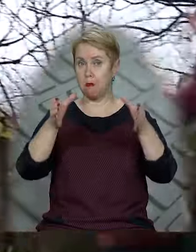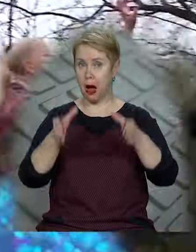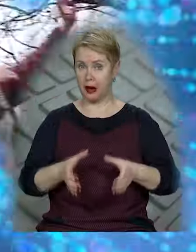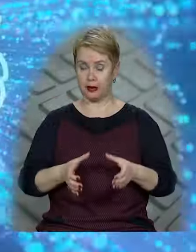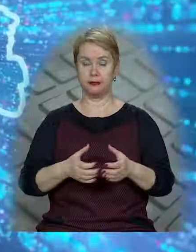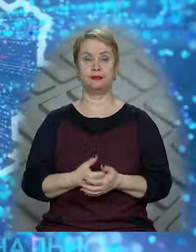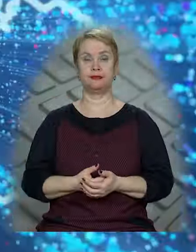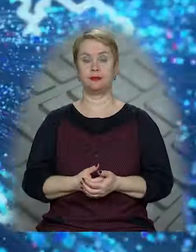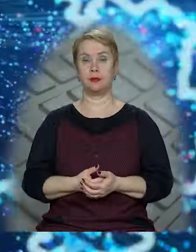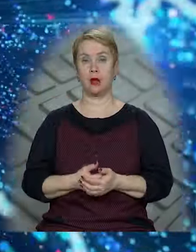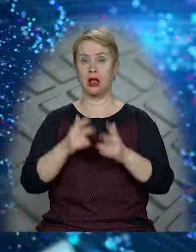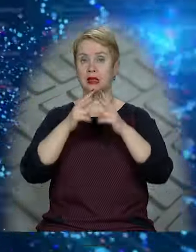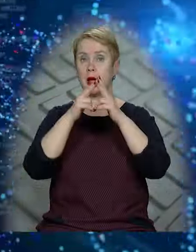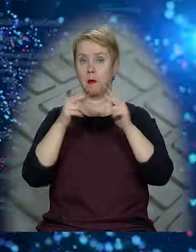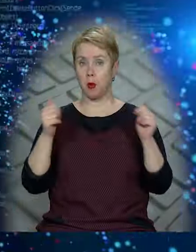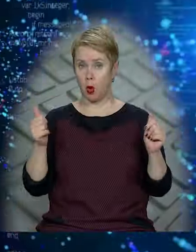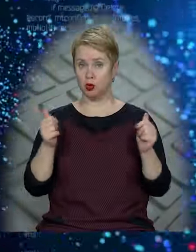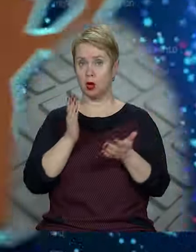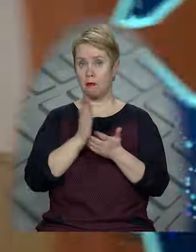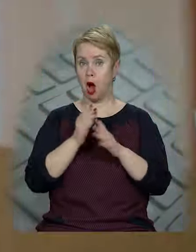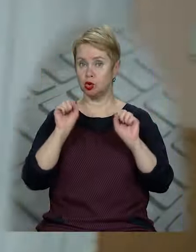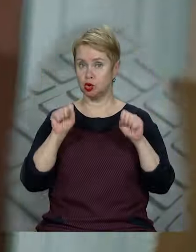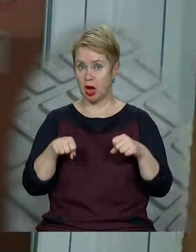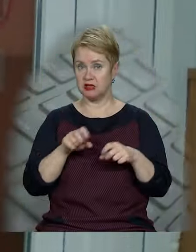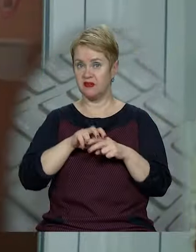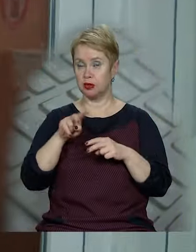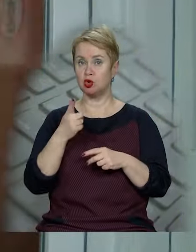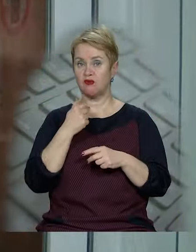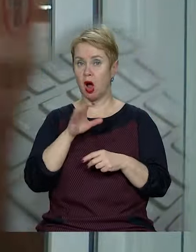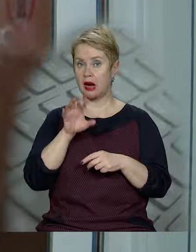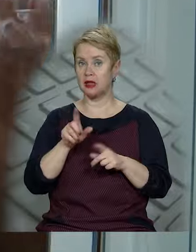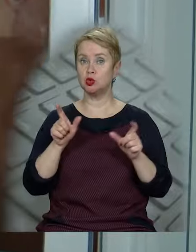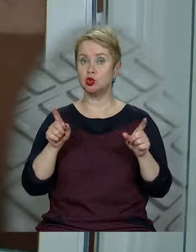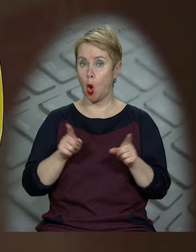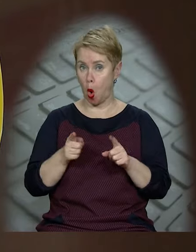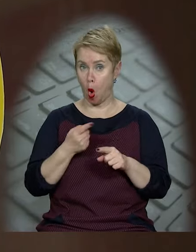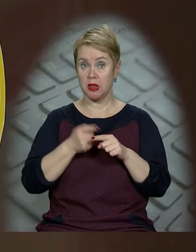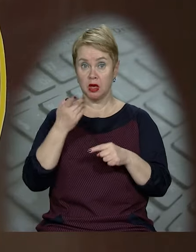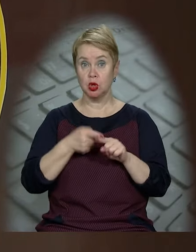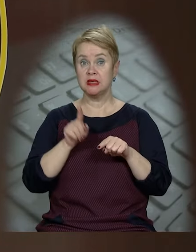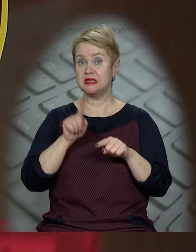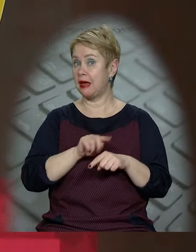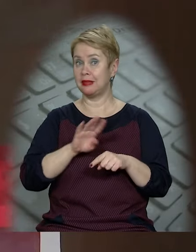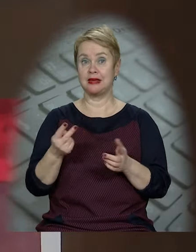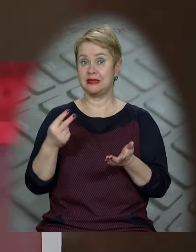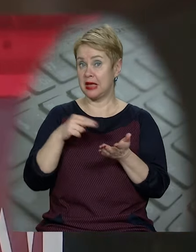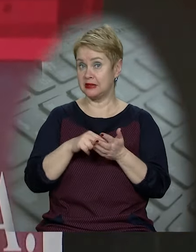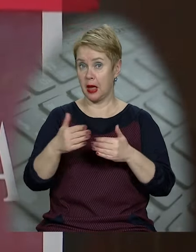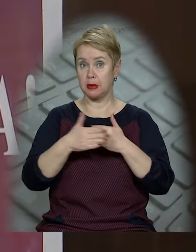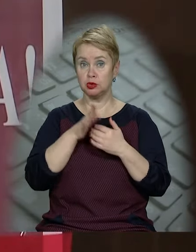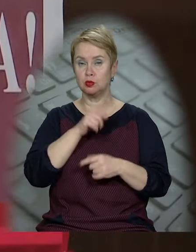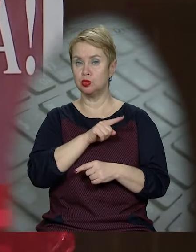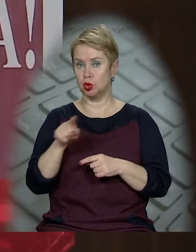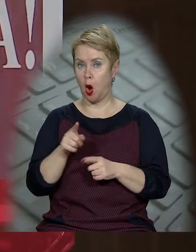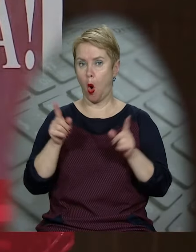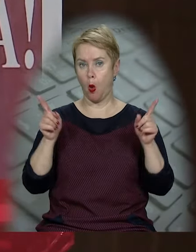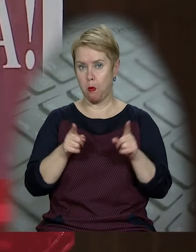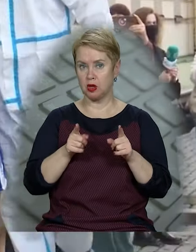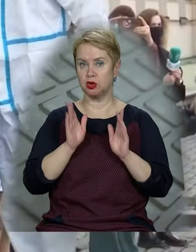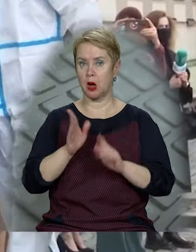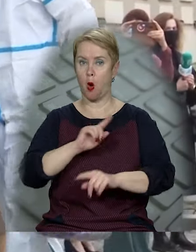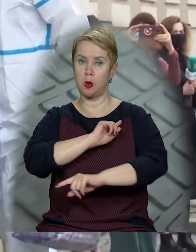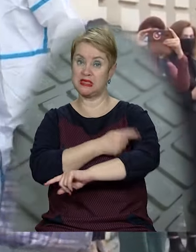баки. Дніпропетровщина має шанси вийти з червоної карантинної зони. Якщо це не станеться найближчим часом, обмеження